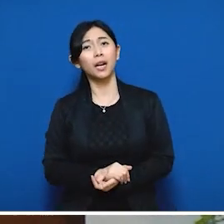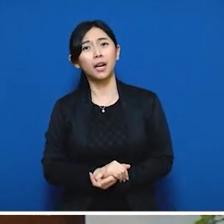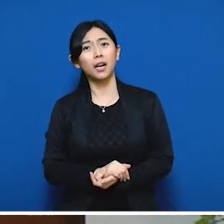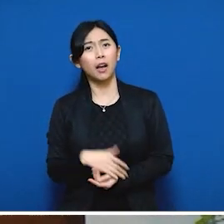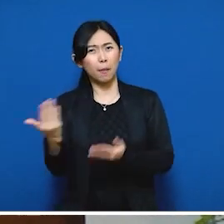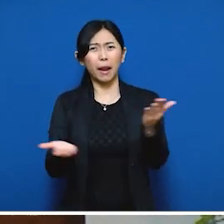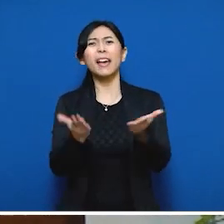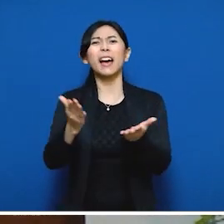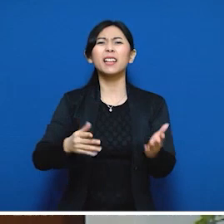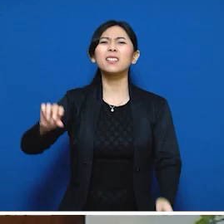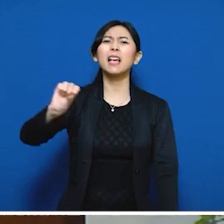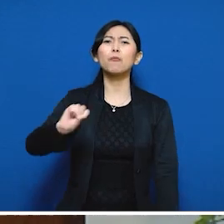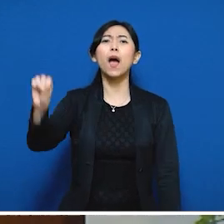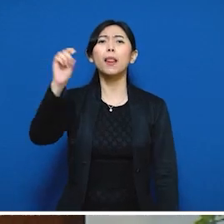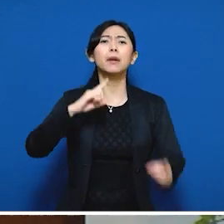Pelayanan yang berat itu